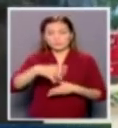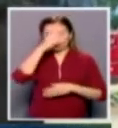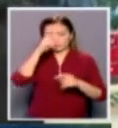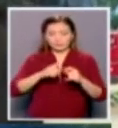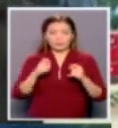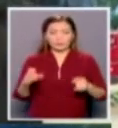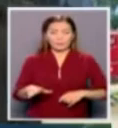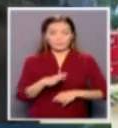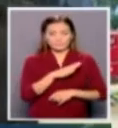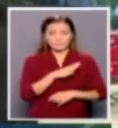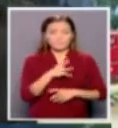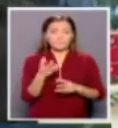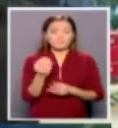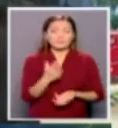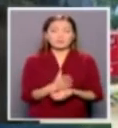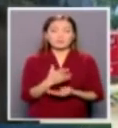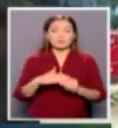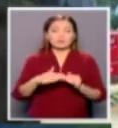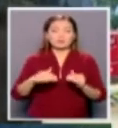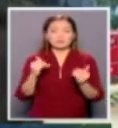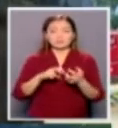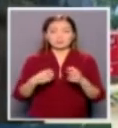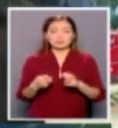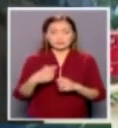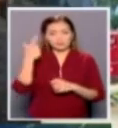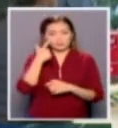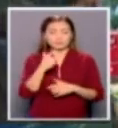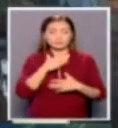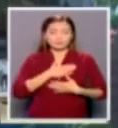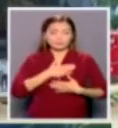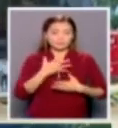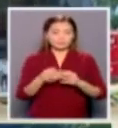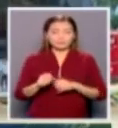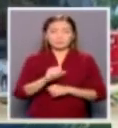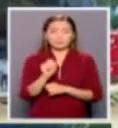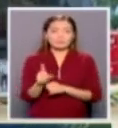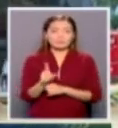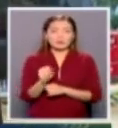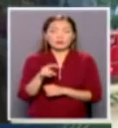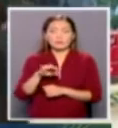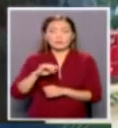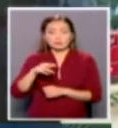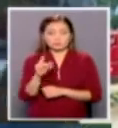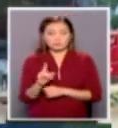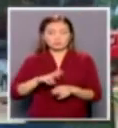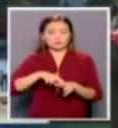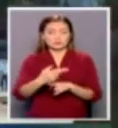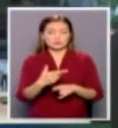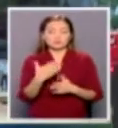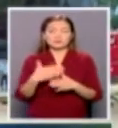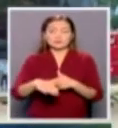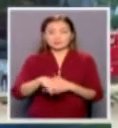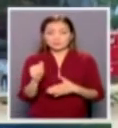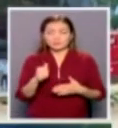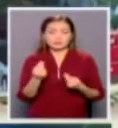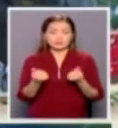свои предложения, в том числе в отраслях с низкой правовой грамотностью. Например, по вопросам взыскания алиментов, по вопросам получения кредита